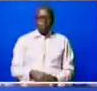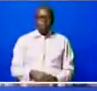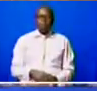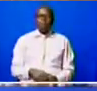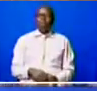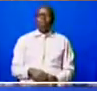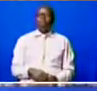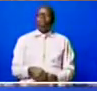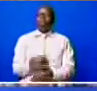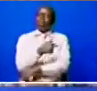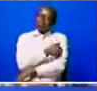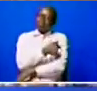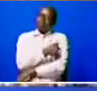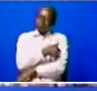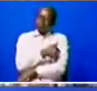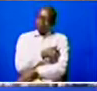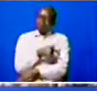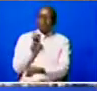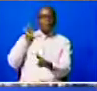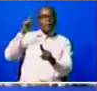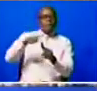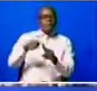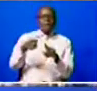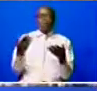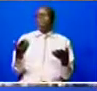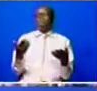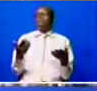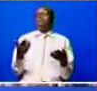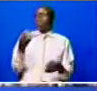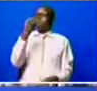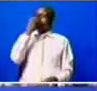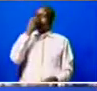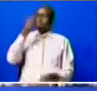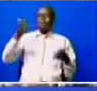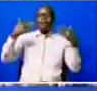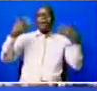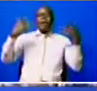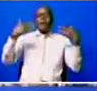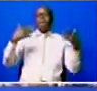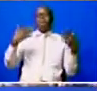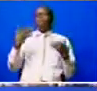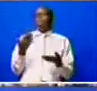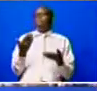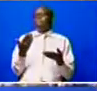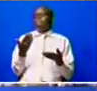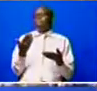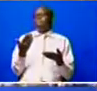anatibwa, mpaka amewekwa oxygen. Ndio sasa